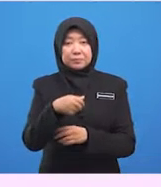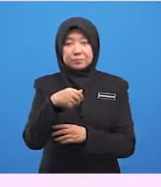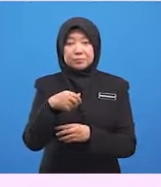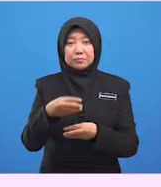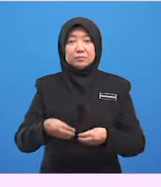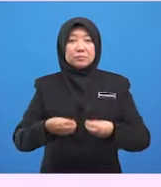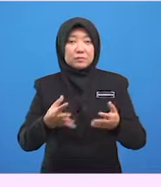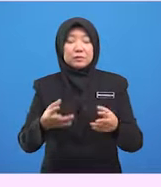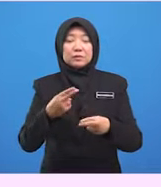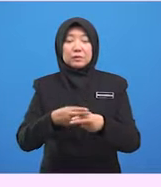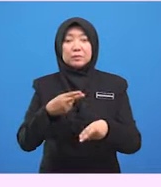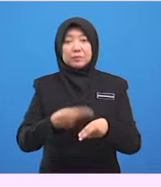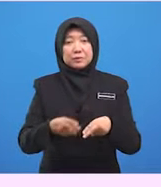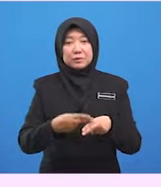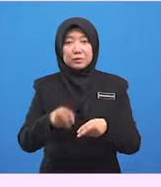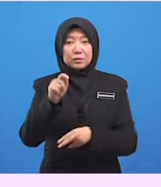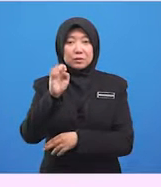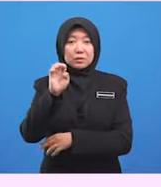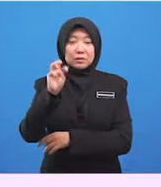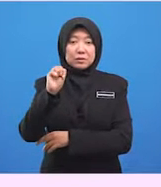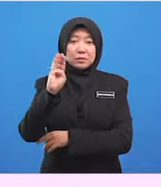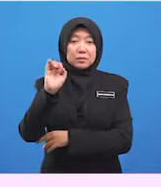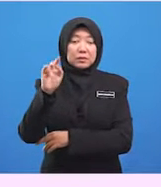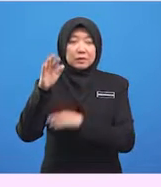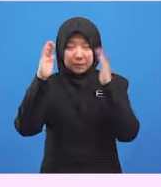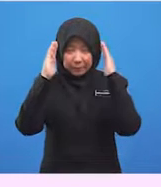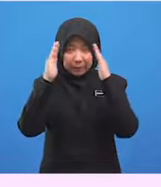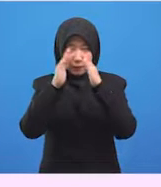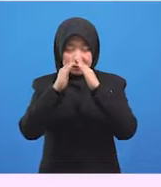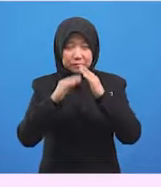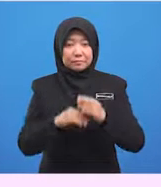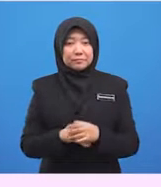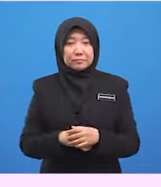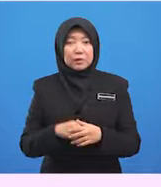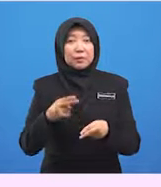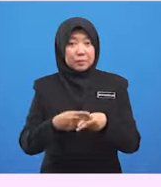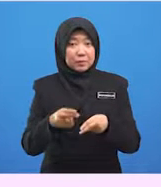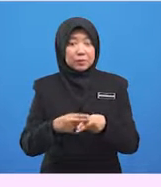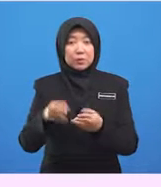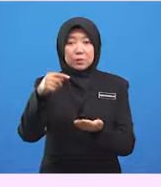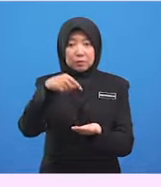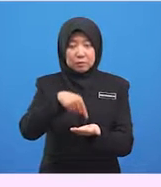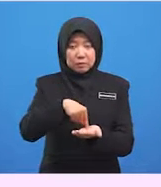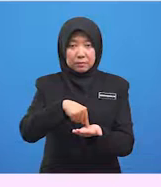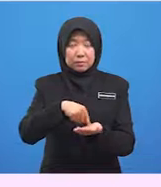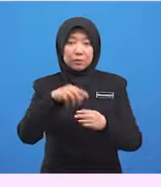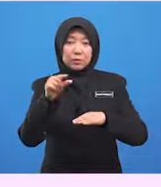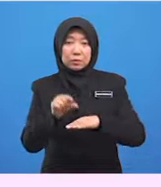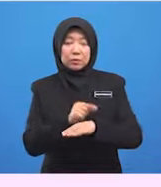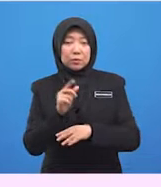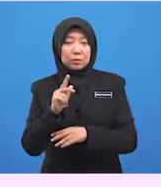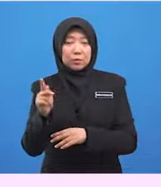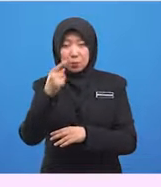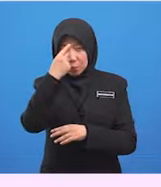pisau tembeling yang terdapat di paha pisau ini dikatakan digunakan